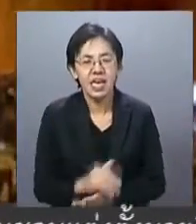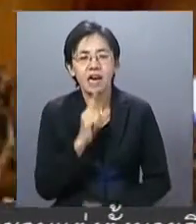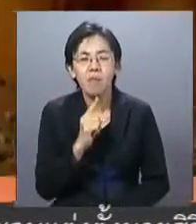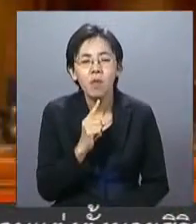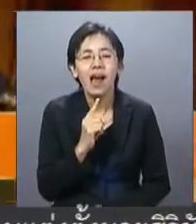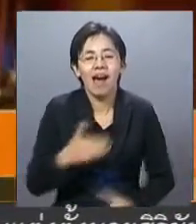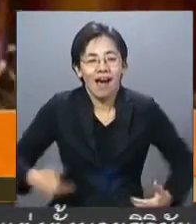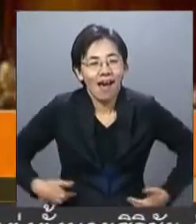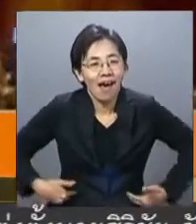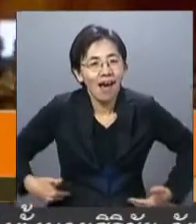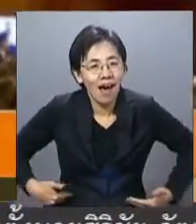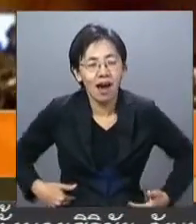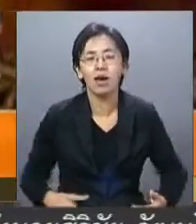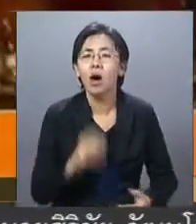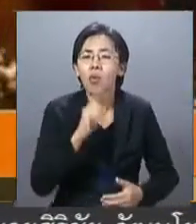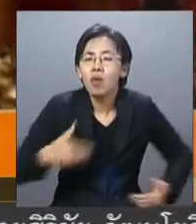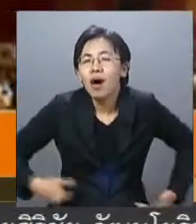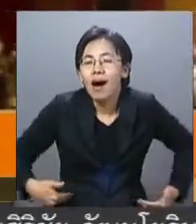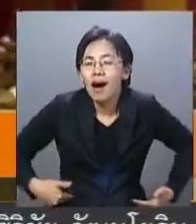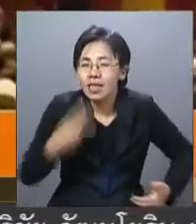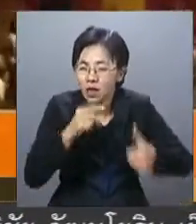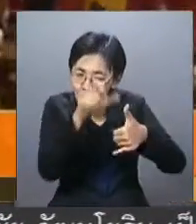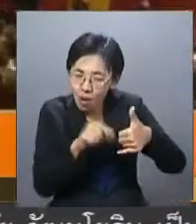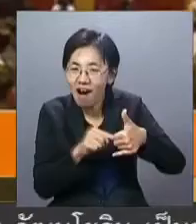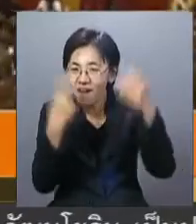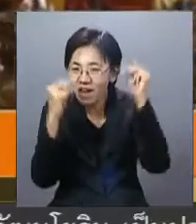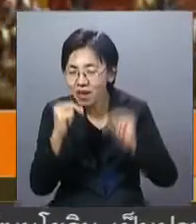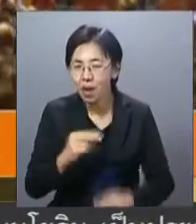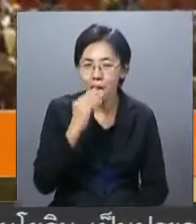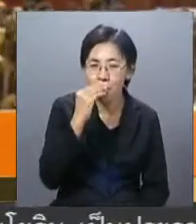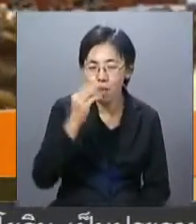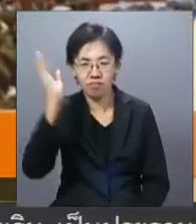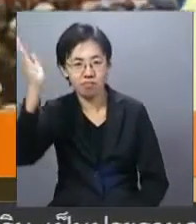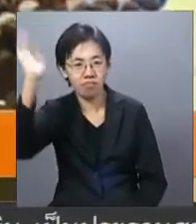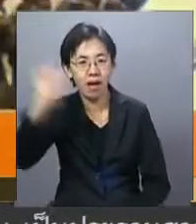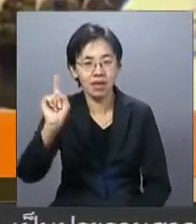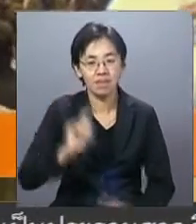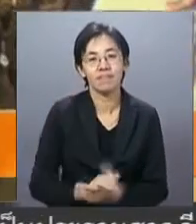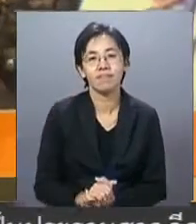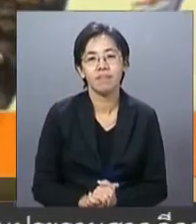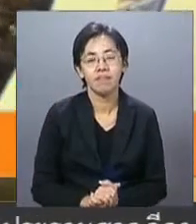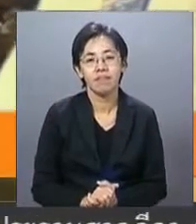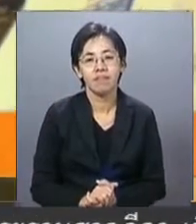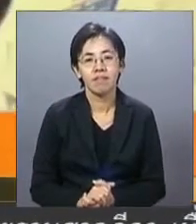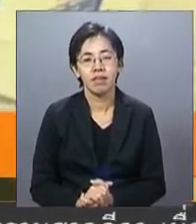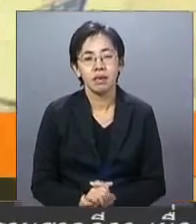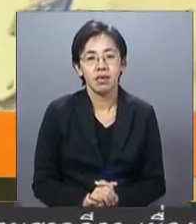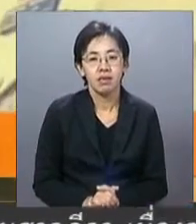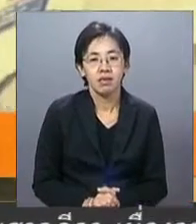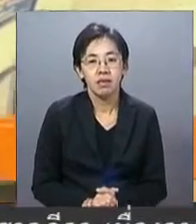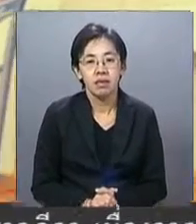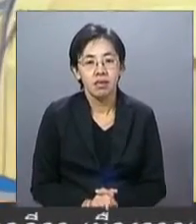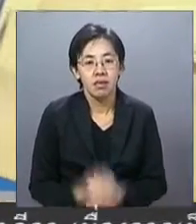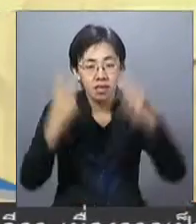พูดติดตลกนั้นคงต้องดูอากัปกิริยาของการพูดด้วยค่ะแต่ที่แน่ๆนั้นส่งสัญญาณค่ะว่